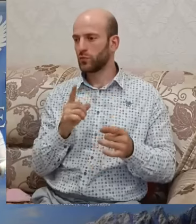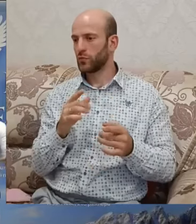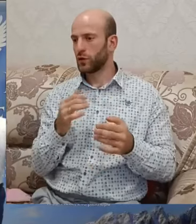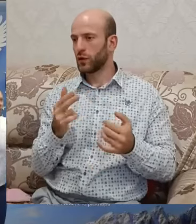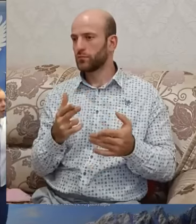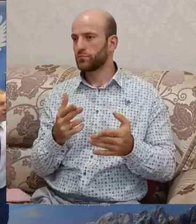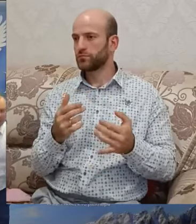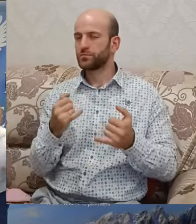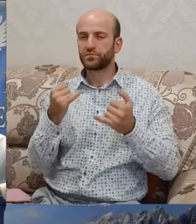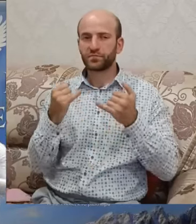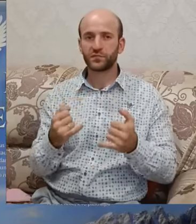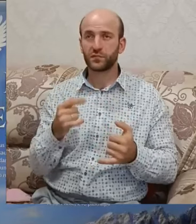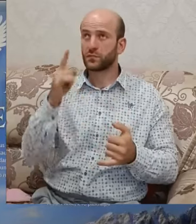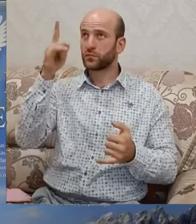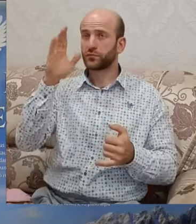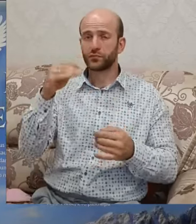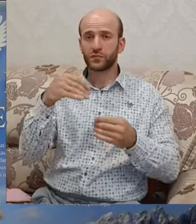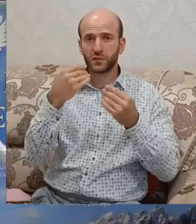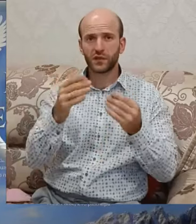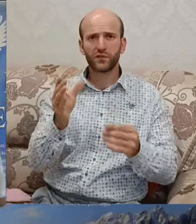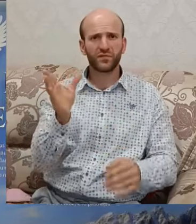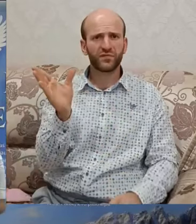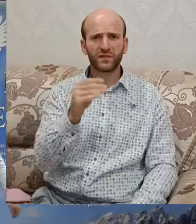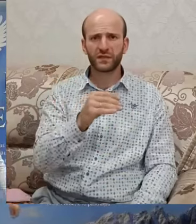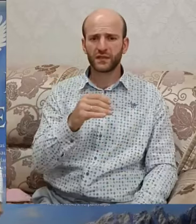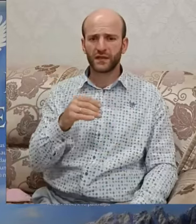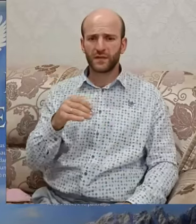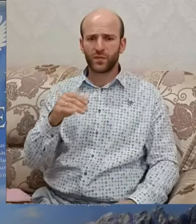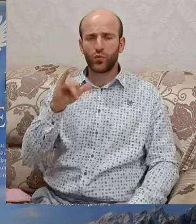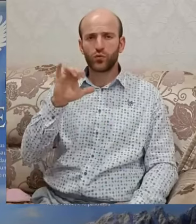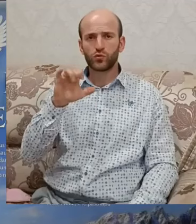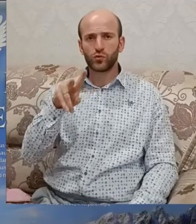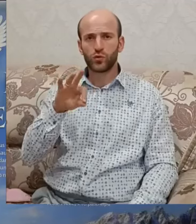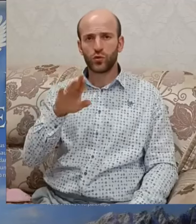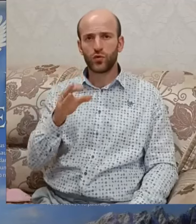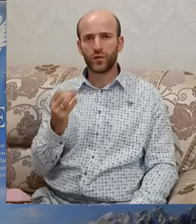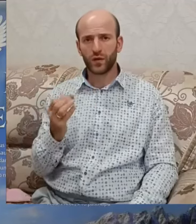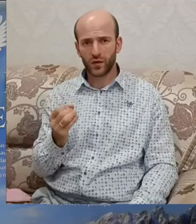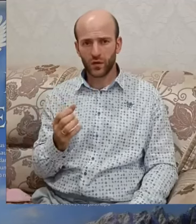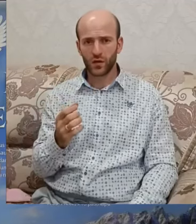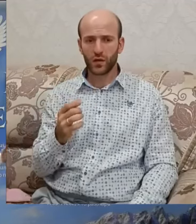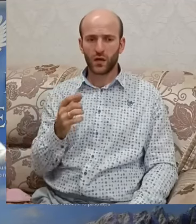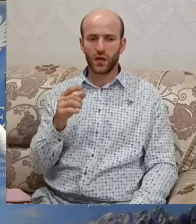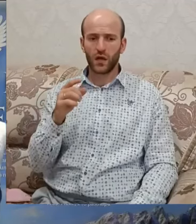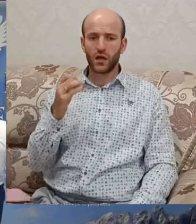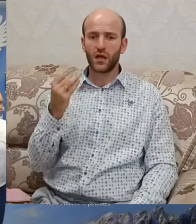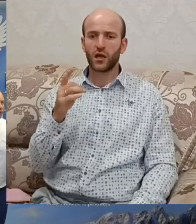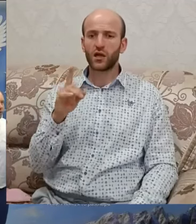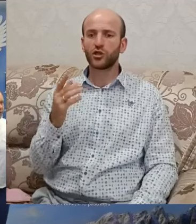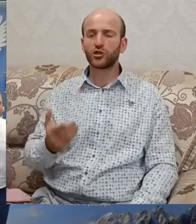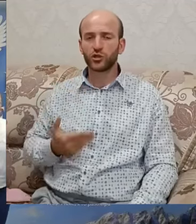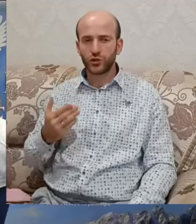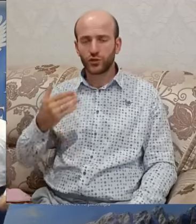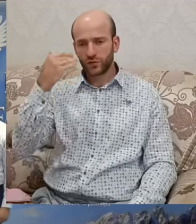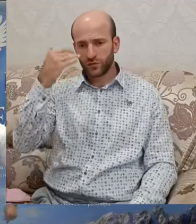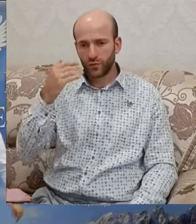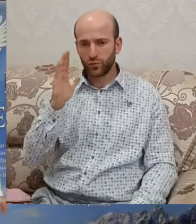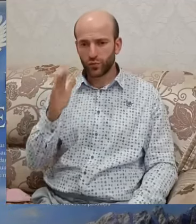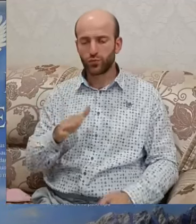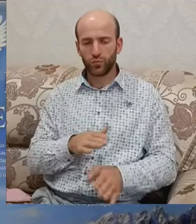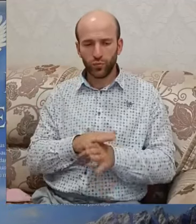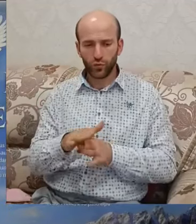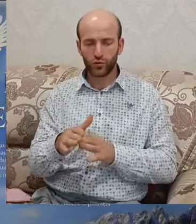gyvenimas, kuris yra mumise, būtų išreikštas. Štap ta žiūrėt, kuri vnas buvo vyražina. Amin. Tai yra geriausias procesas, kuris gali vykti su